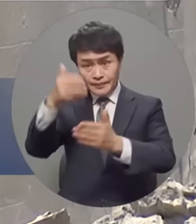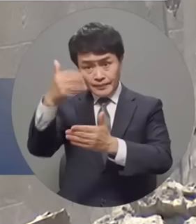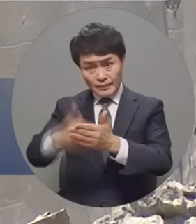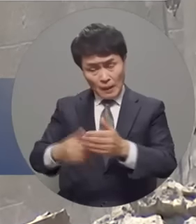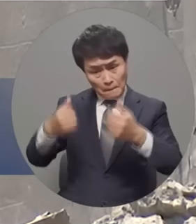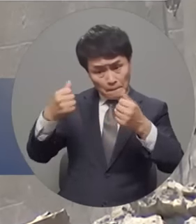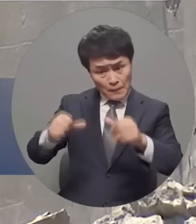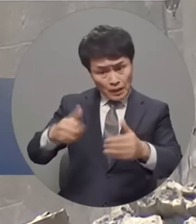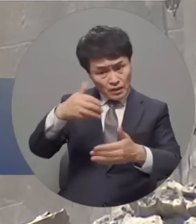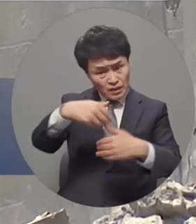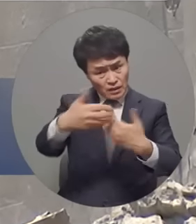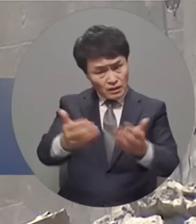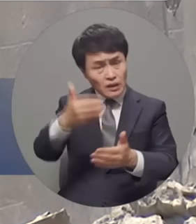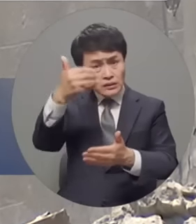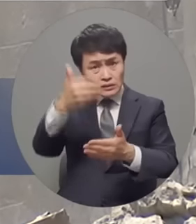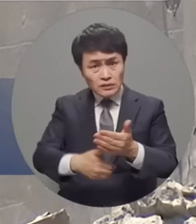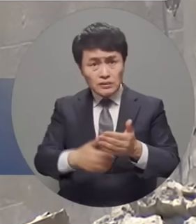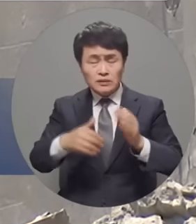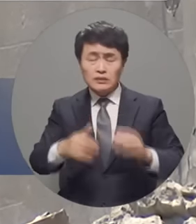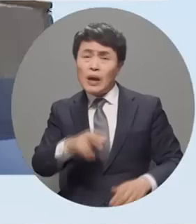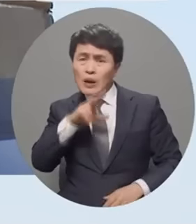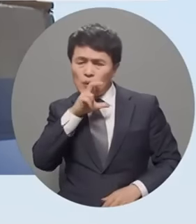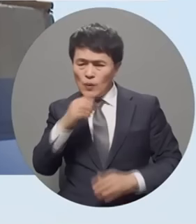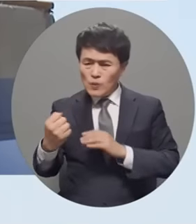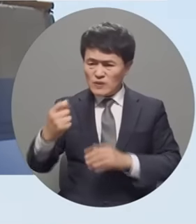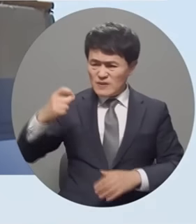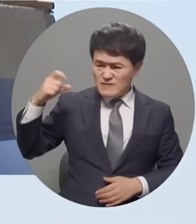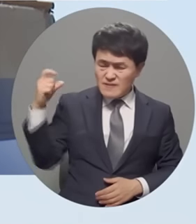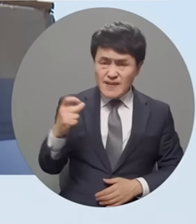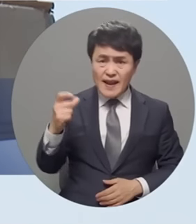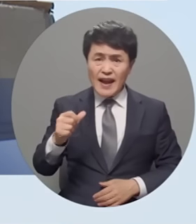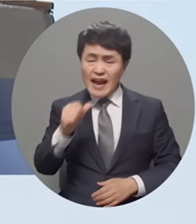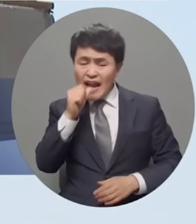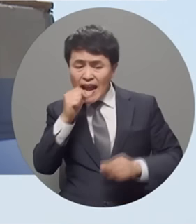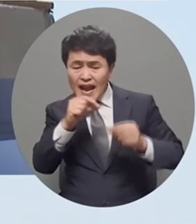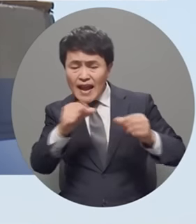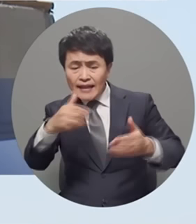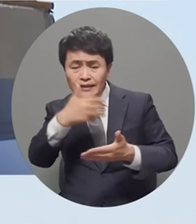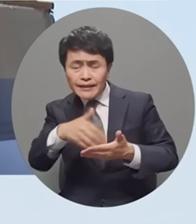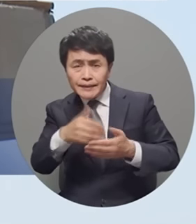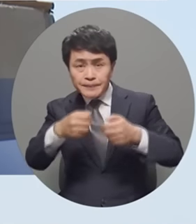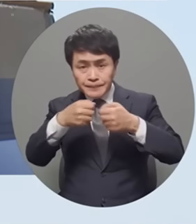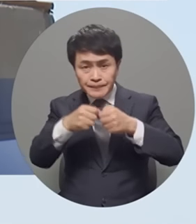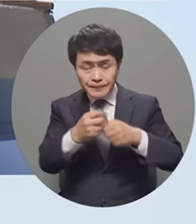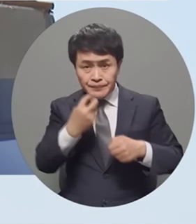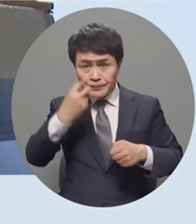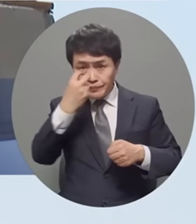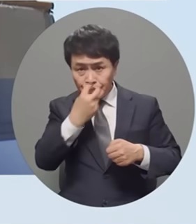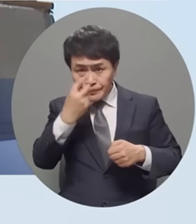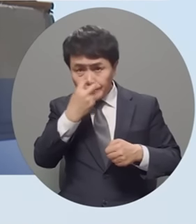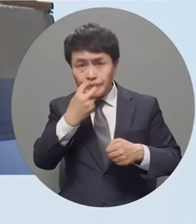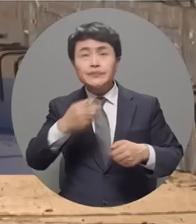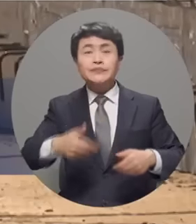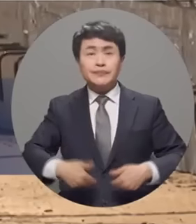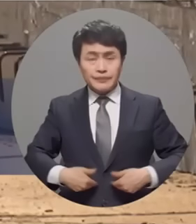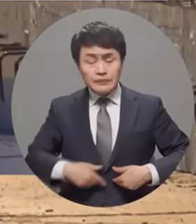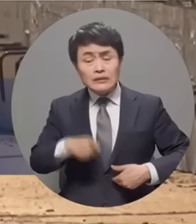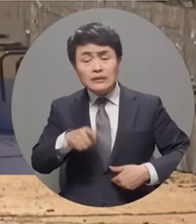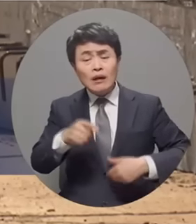파괴된 구조물의 잔해와 콘크리트의 강도, 철근의 양들에 대한 면밀한 검토가 되어야 그 원인을